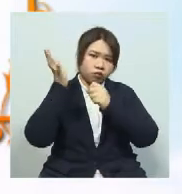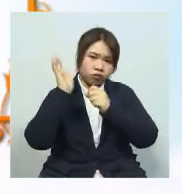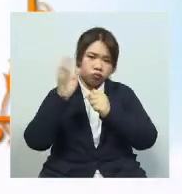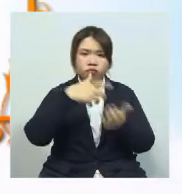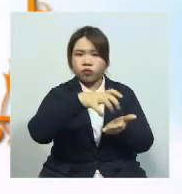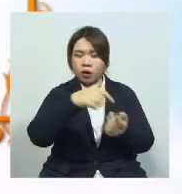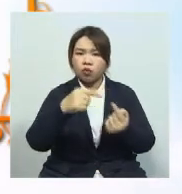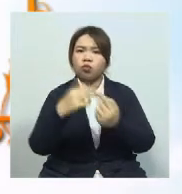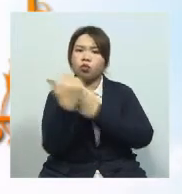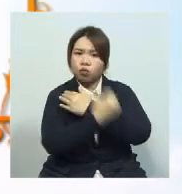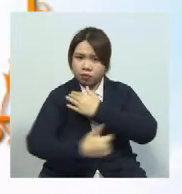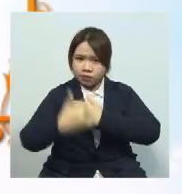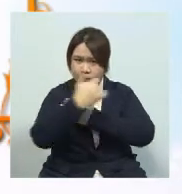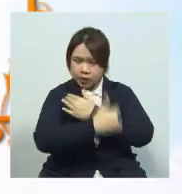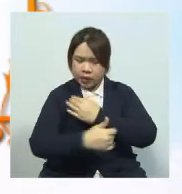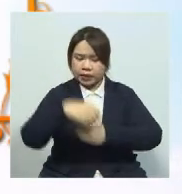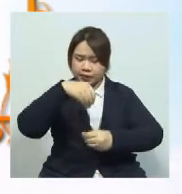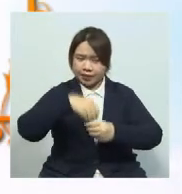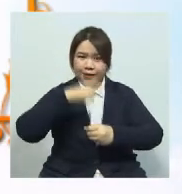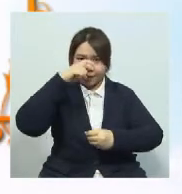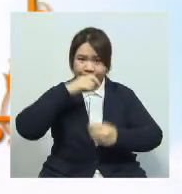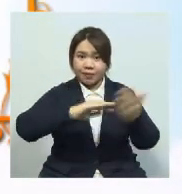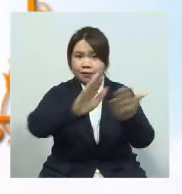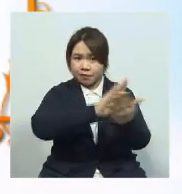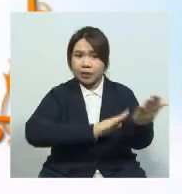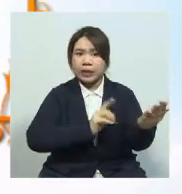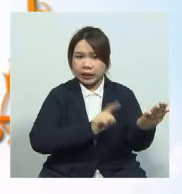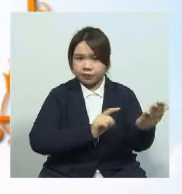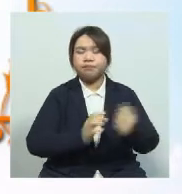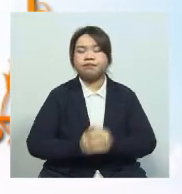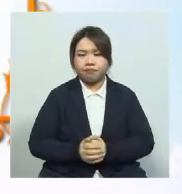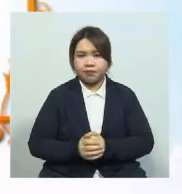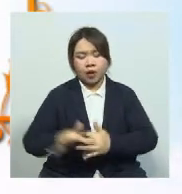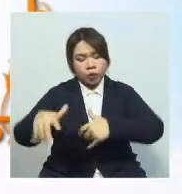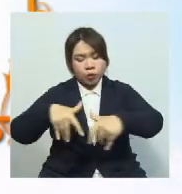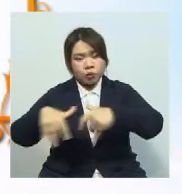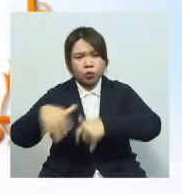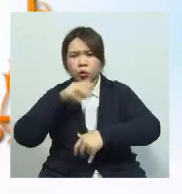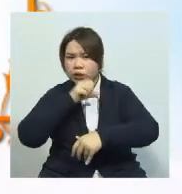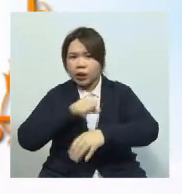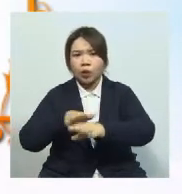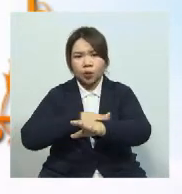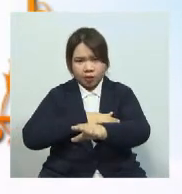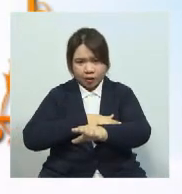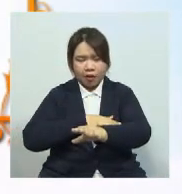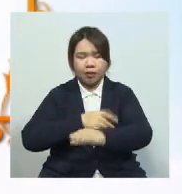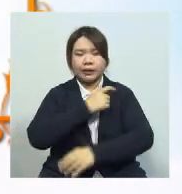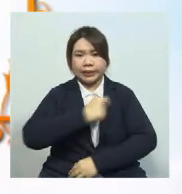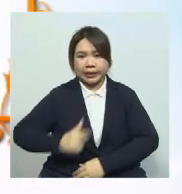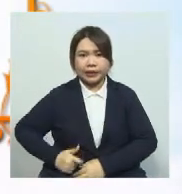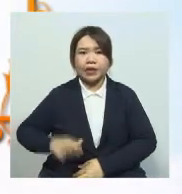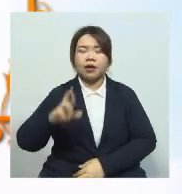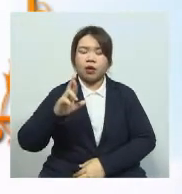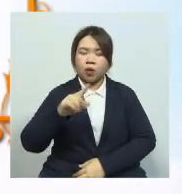ต่างชาติในใต้ร่มพระโพธิสมภารและชุมชนดั้งเดิมใต้ร่มพระบารมีจักรีวงศ์นอกจ